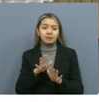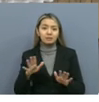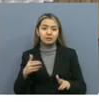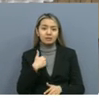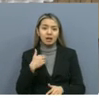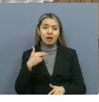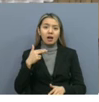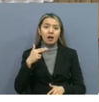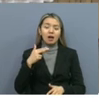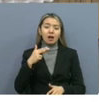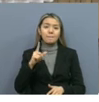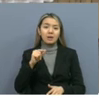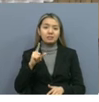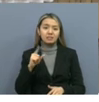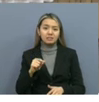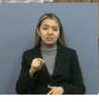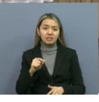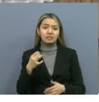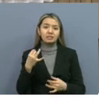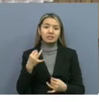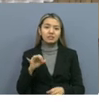күні таңертең барамын вокалға.